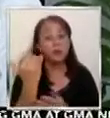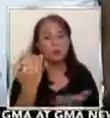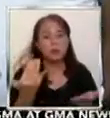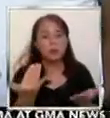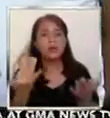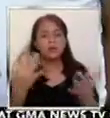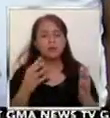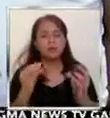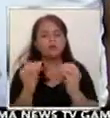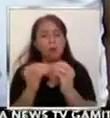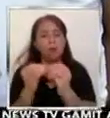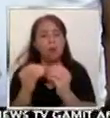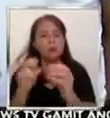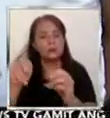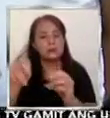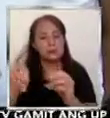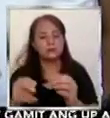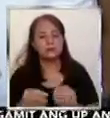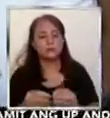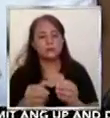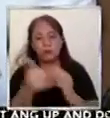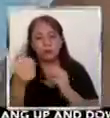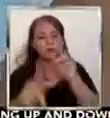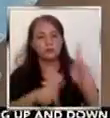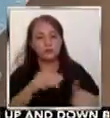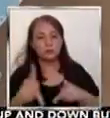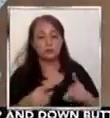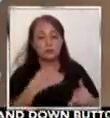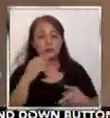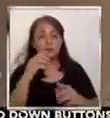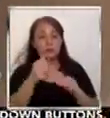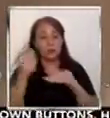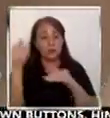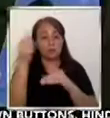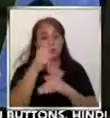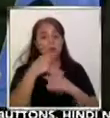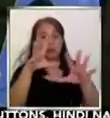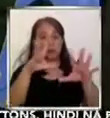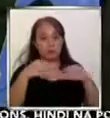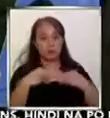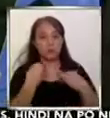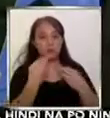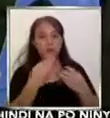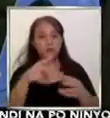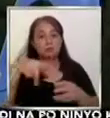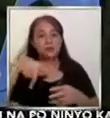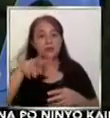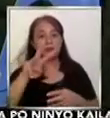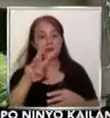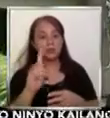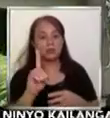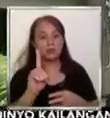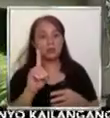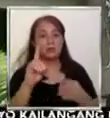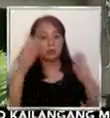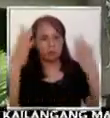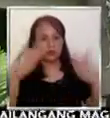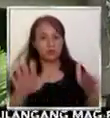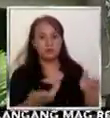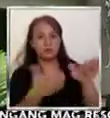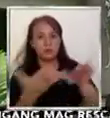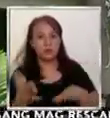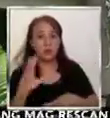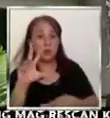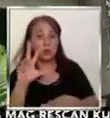maraming nangangailangan. Pero kinumpirma ni Cap na nakasulat sa listahan ang pangalan ng isang PWD na sumakabilang buhay na noong